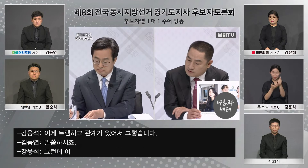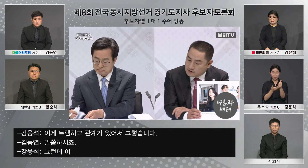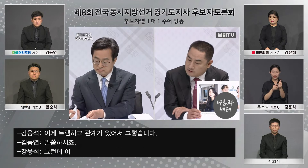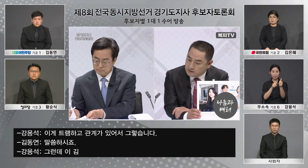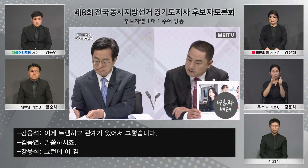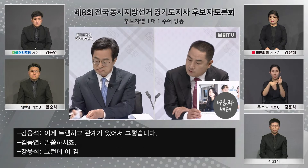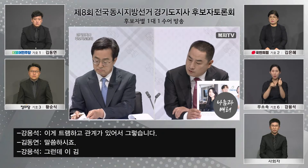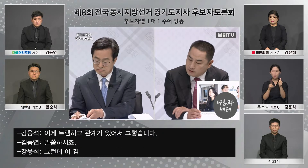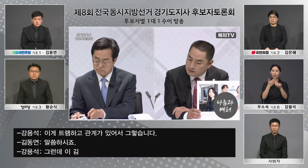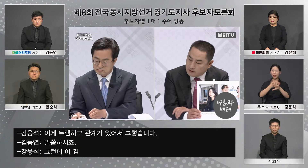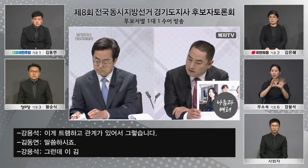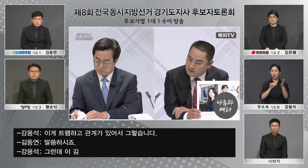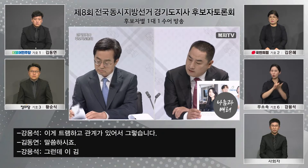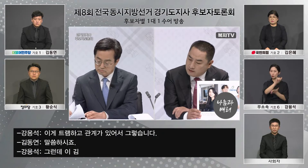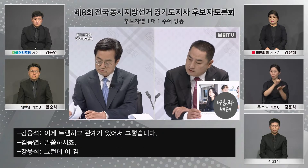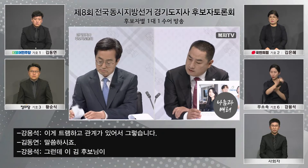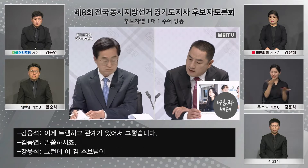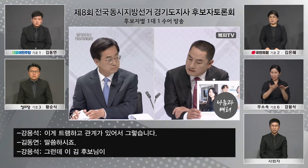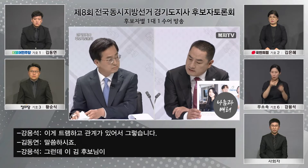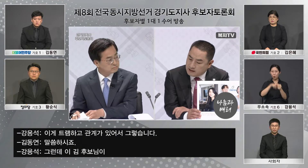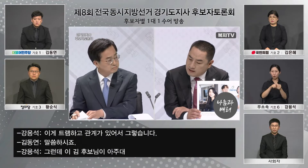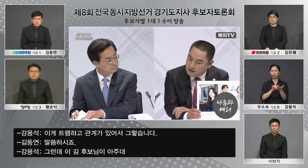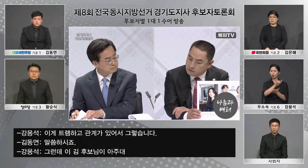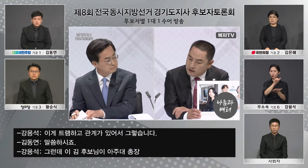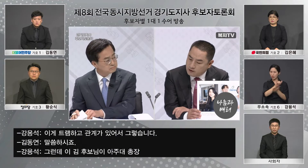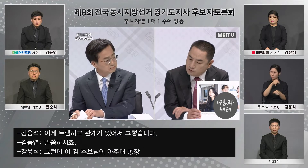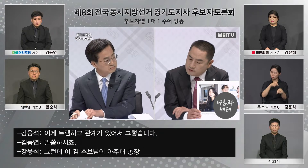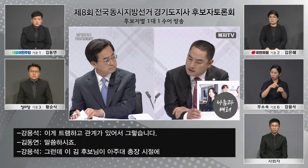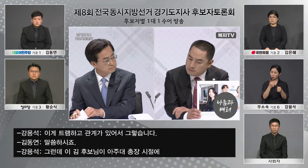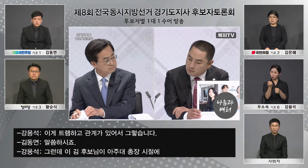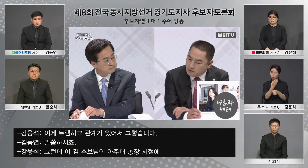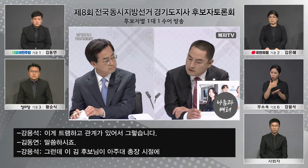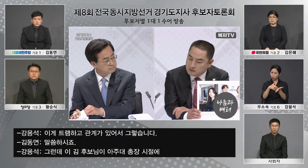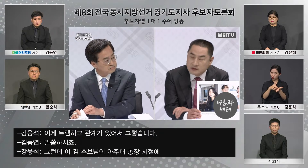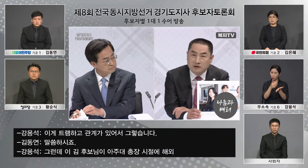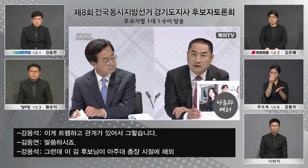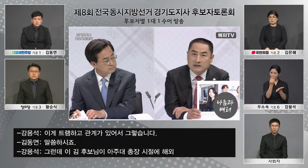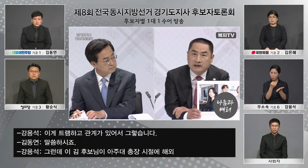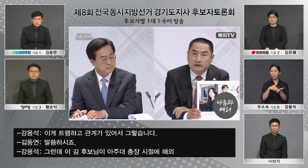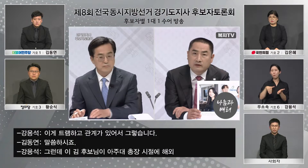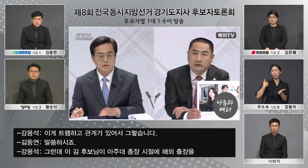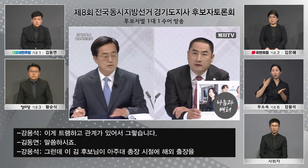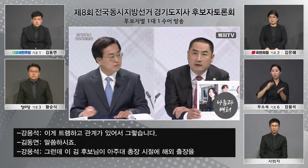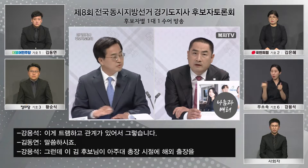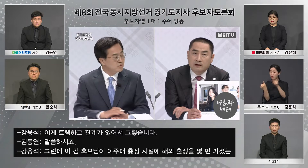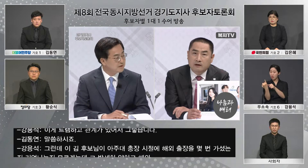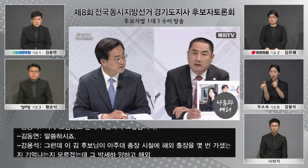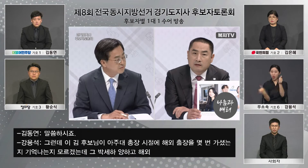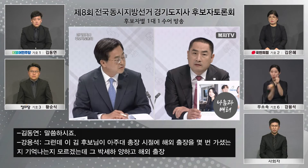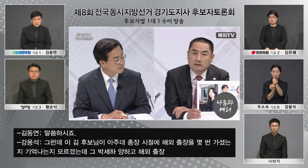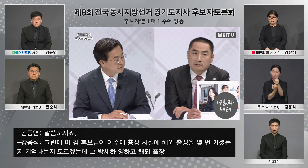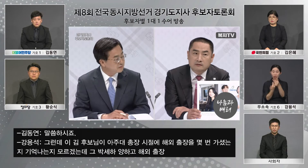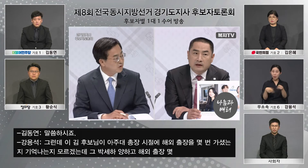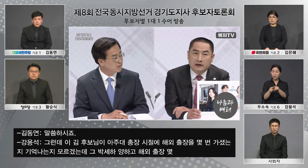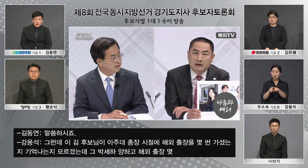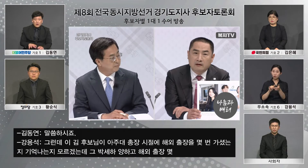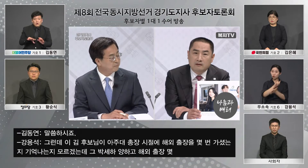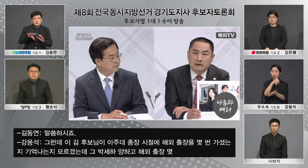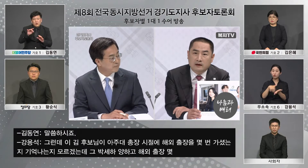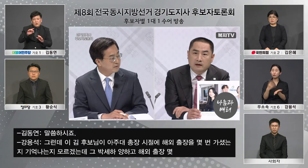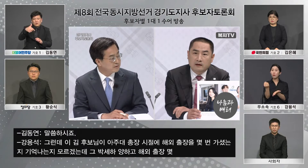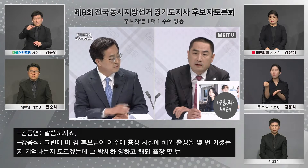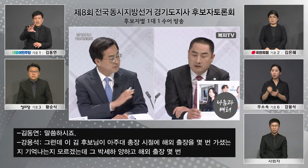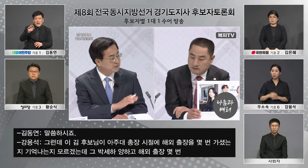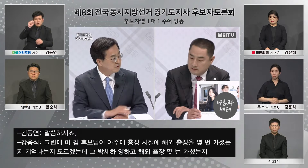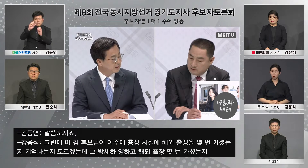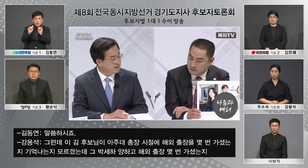기억나는지 모르겠는데 그 박세아 양하고 해외 출장 몇 번 가셨는지 기억나시나요? 우선 말씀이죠, 강 후보님.